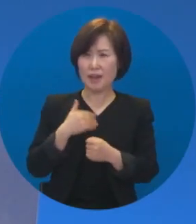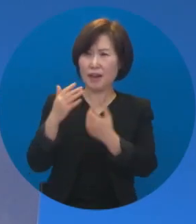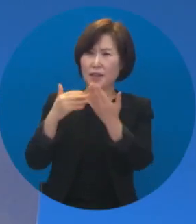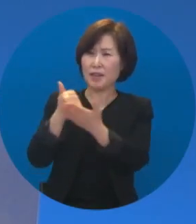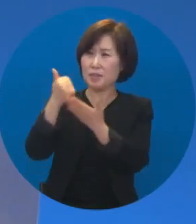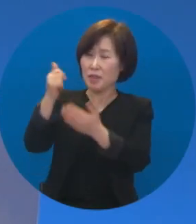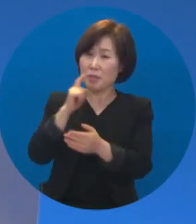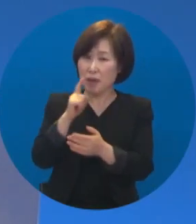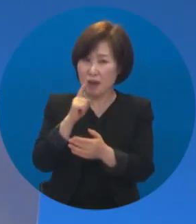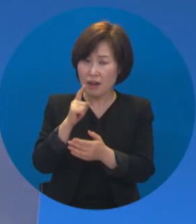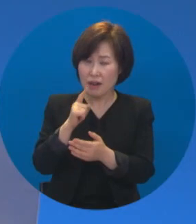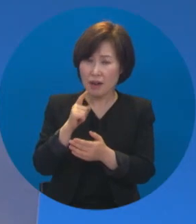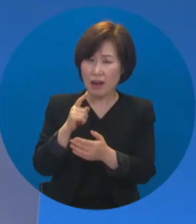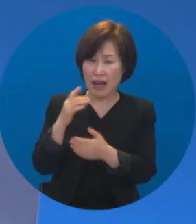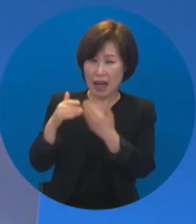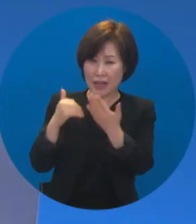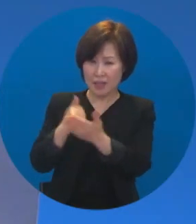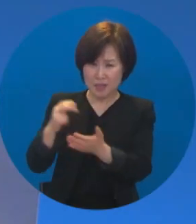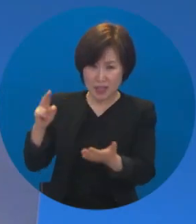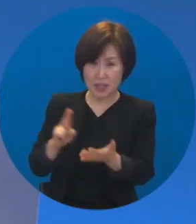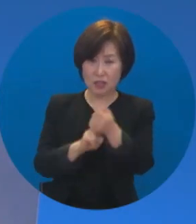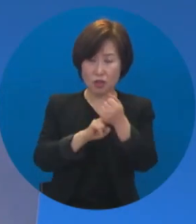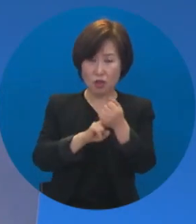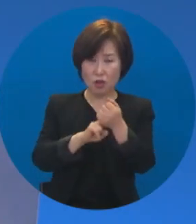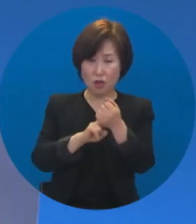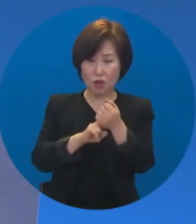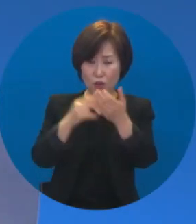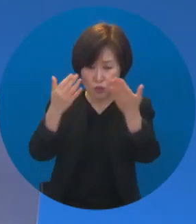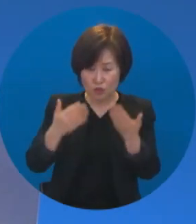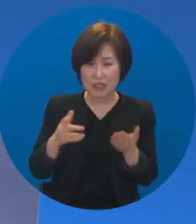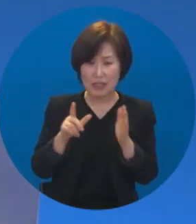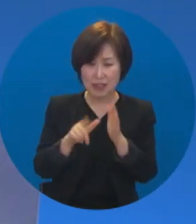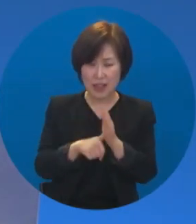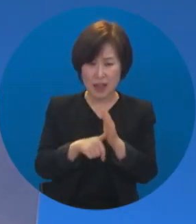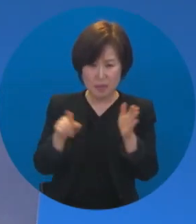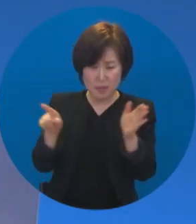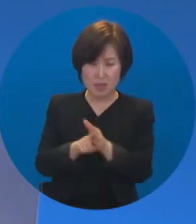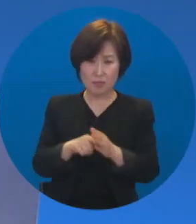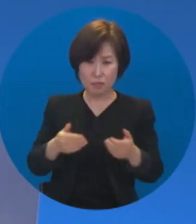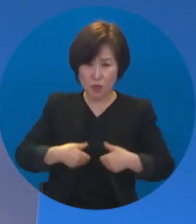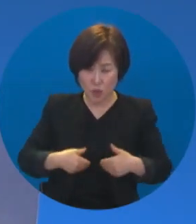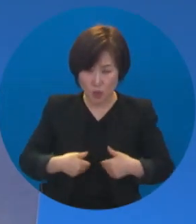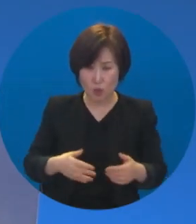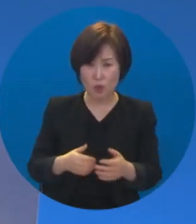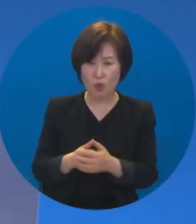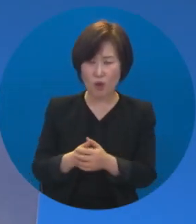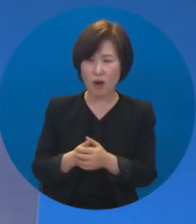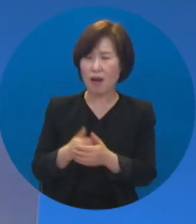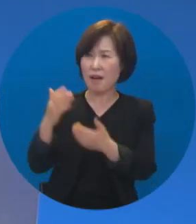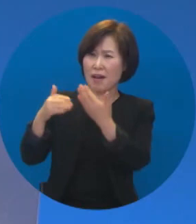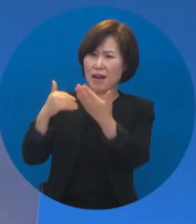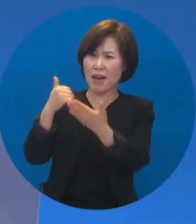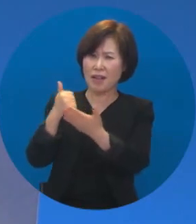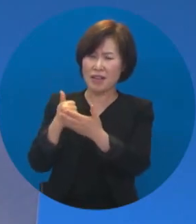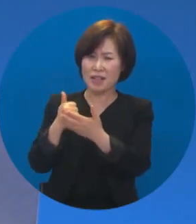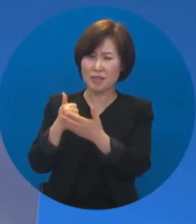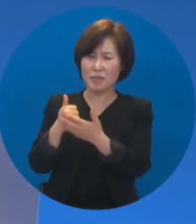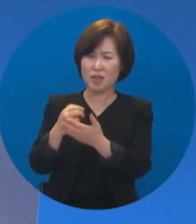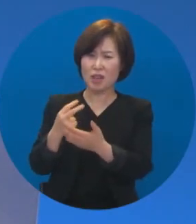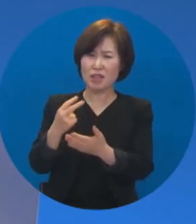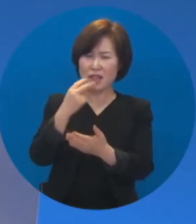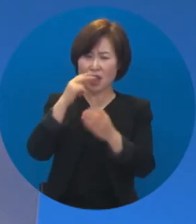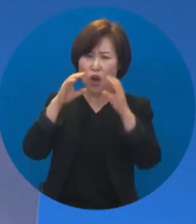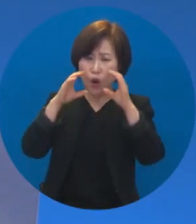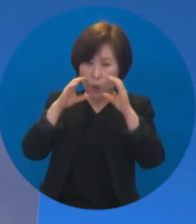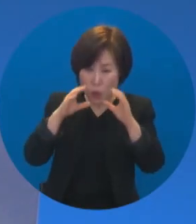믿음이라면 저는 믿음이 부족하지 않습니다. 주님이 생기 한번 불어주시면 이 사람이 벌떡